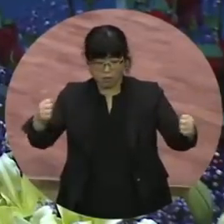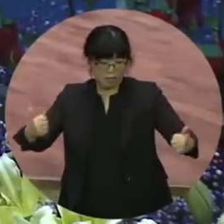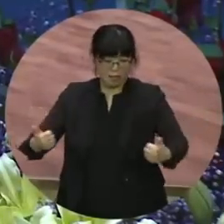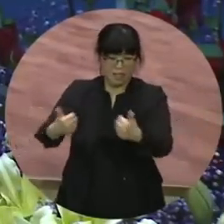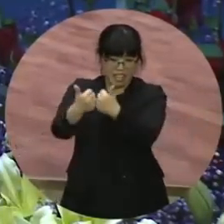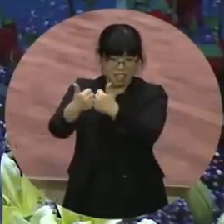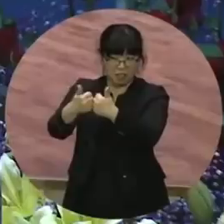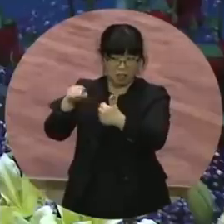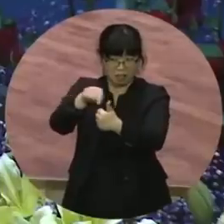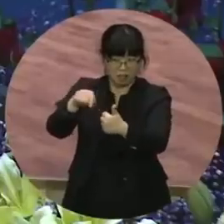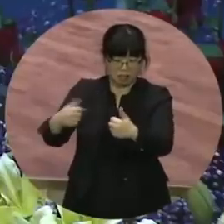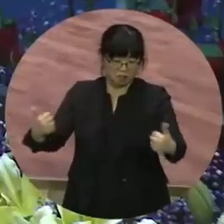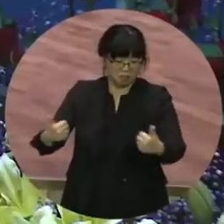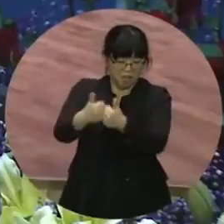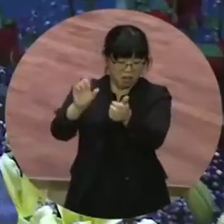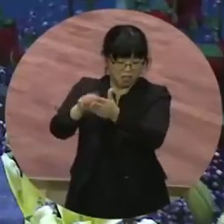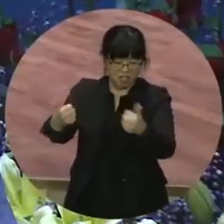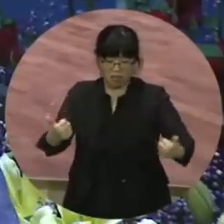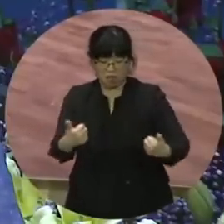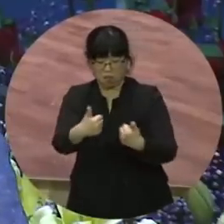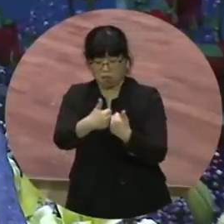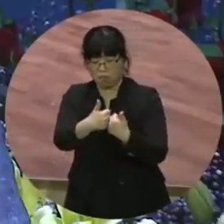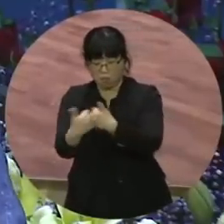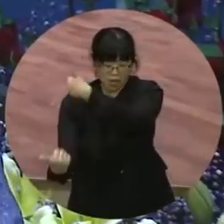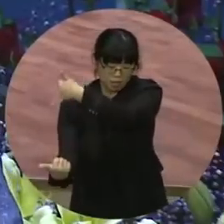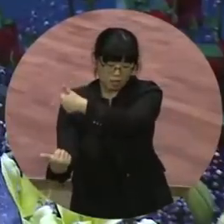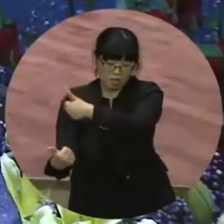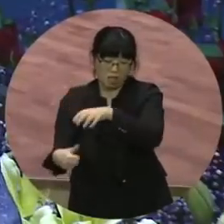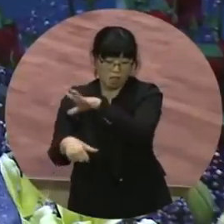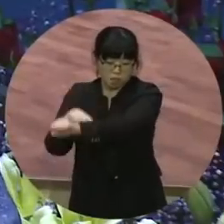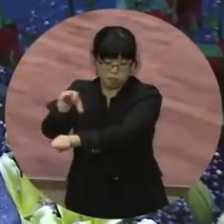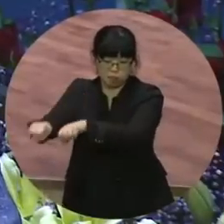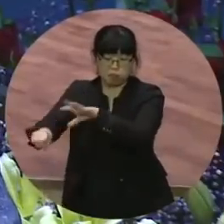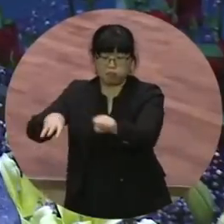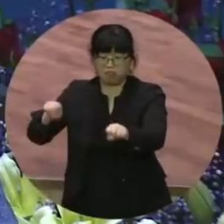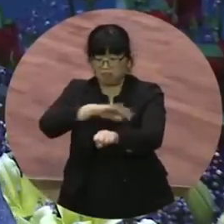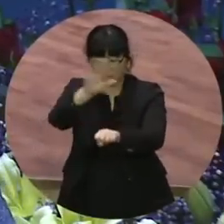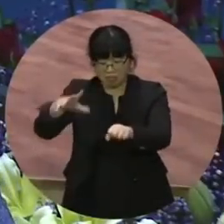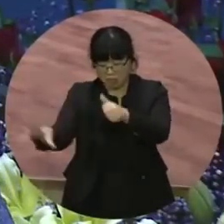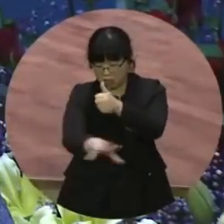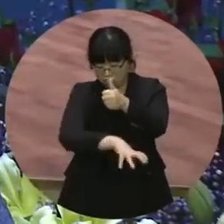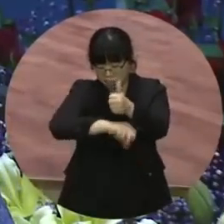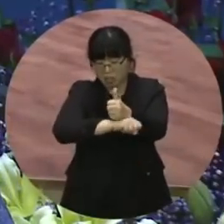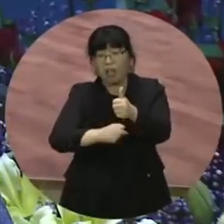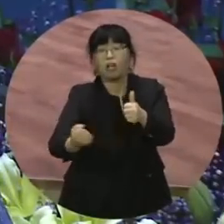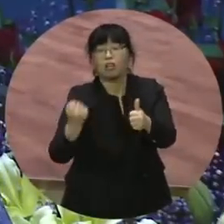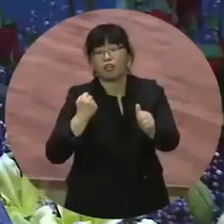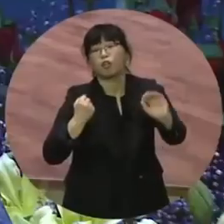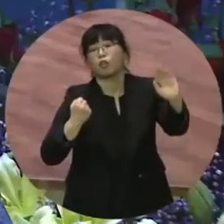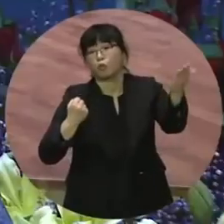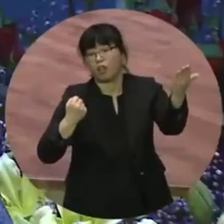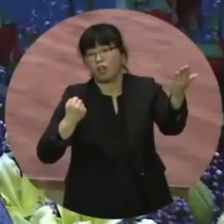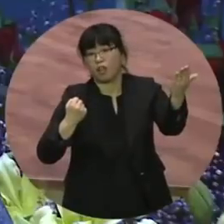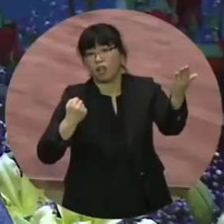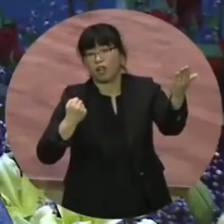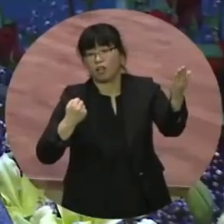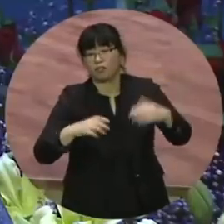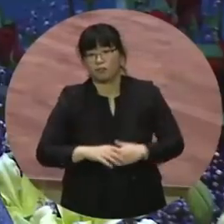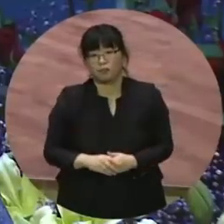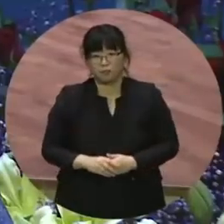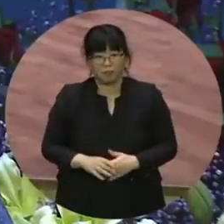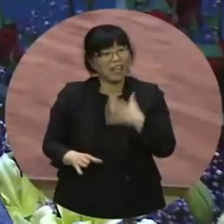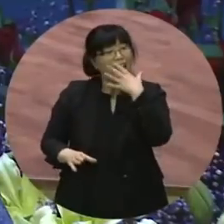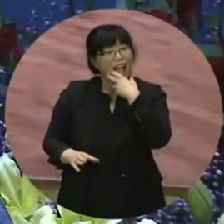천하 만민이 복을 받을 것이라. 이 예언은요 예수 그리스도가 나옵니다. 그 씨 중에